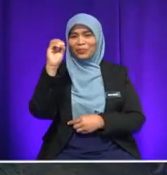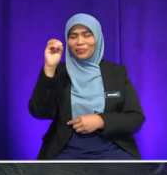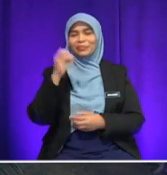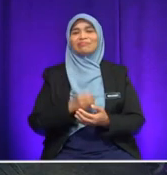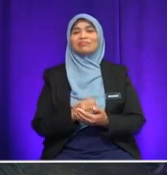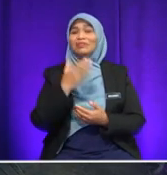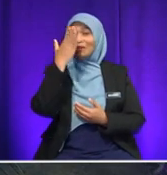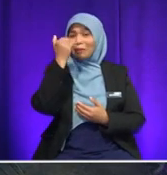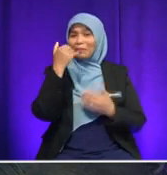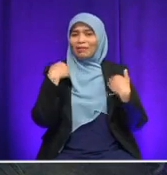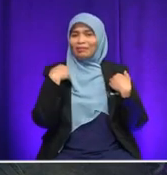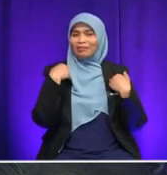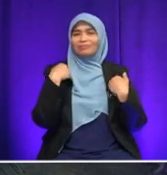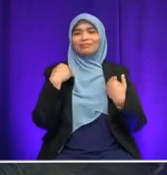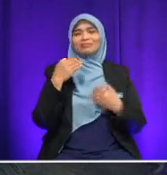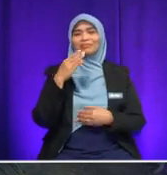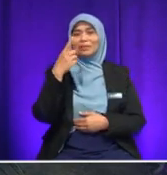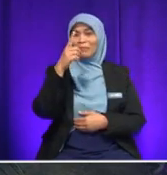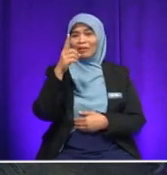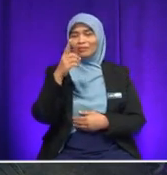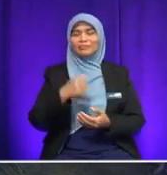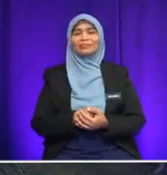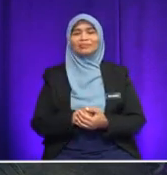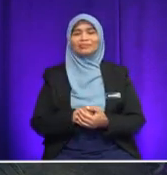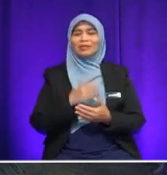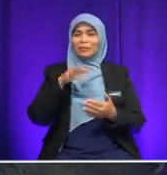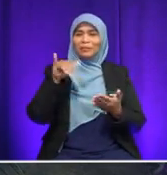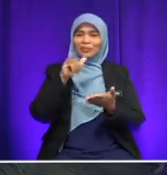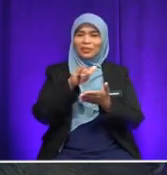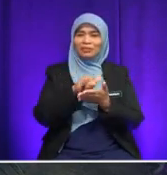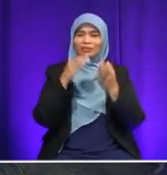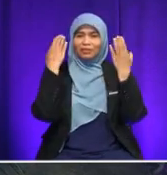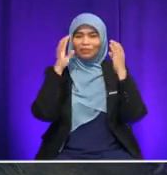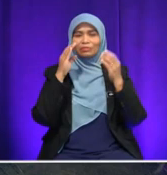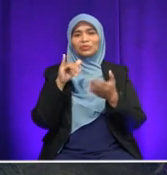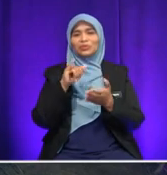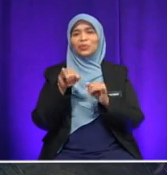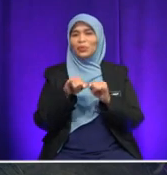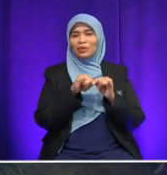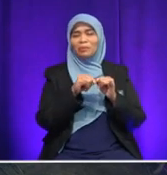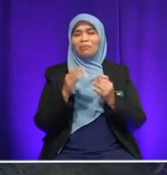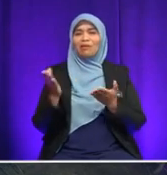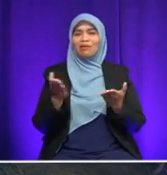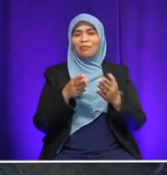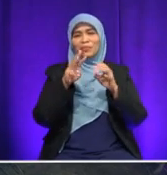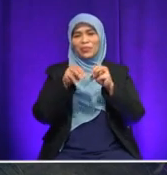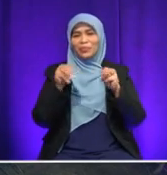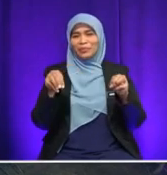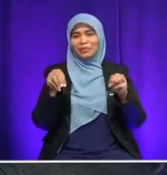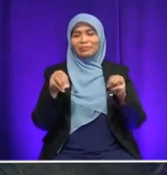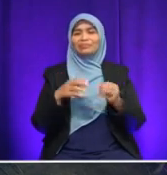cikgu? Okey, lepas ni kita tahu. Okey, sebelum itu, ha, cikgu juga membawa anak-anak muridnya, dan siapakah mereka ni